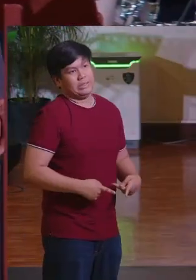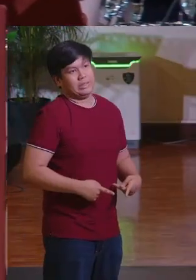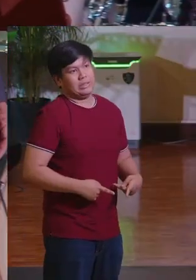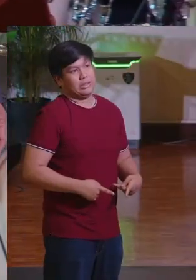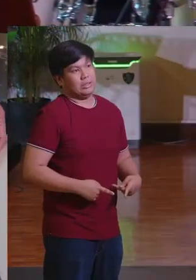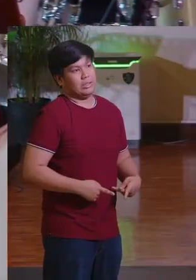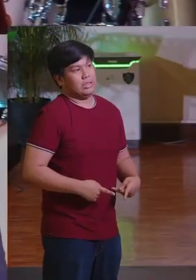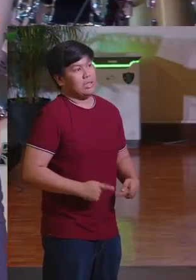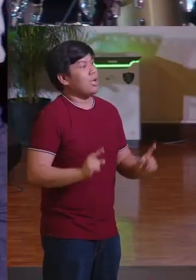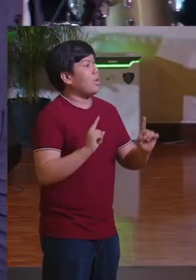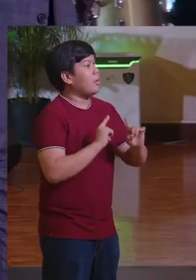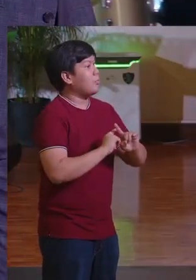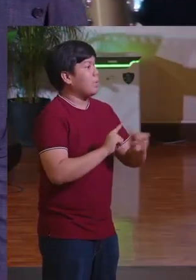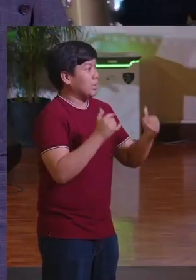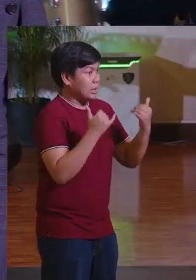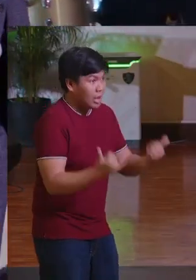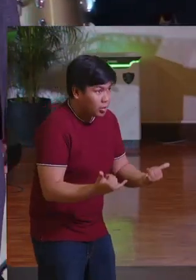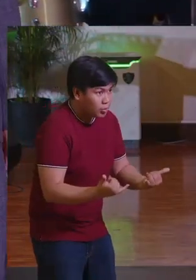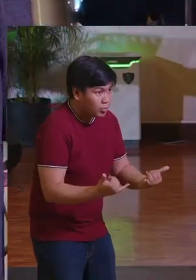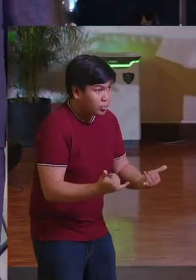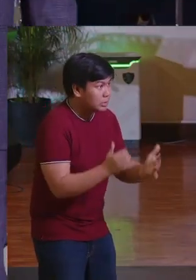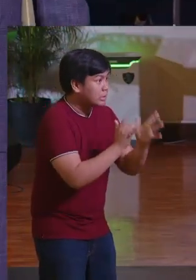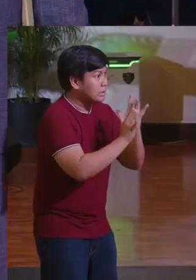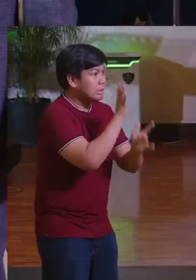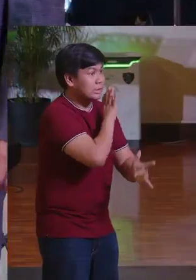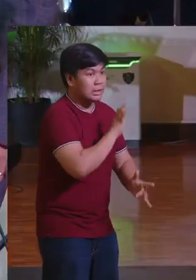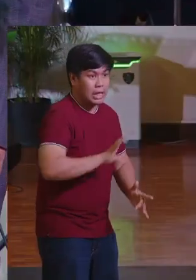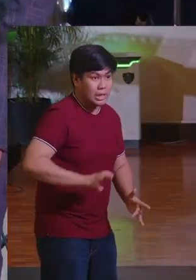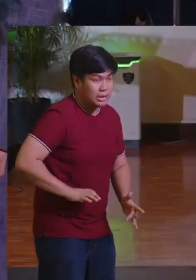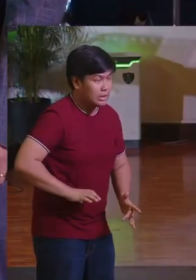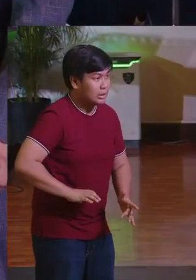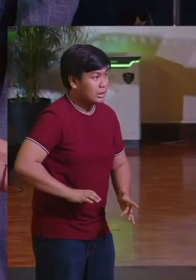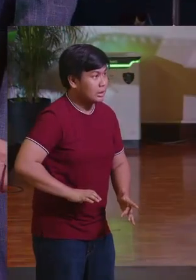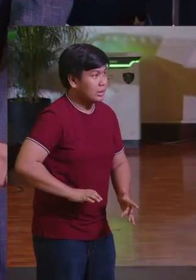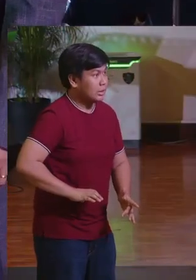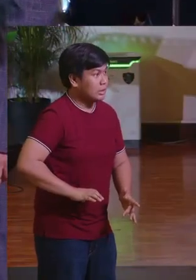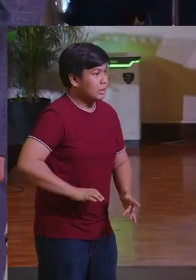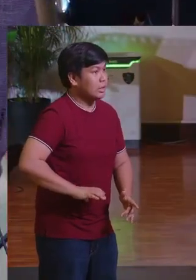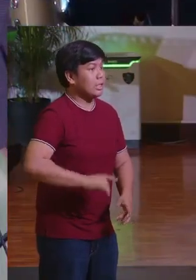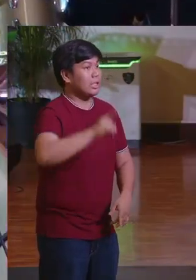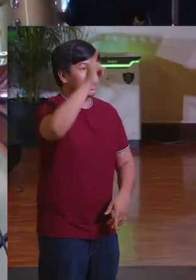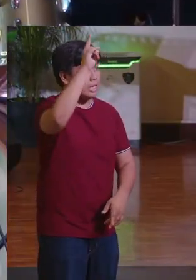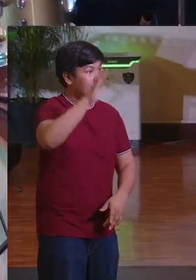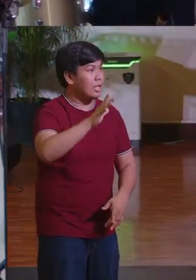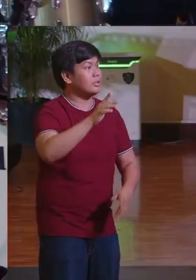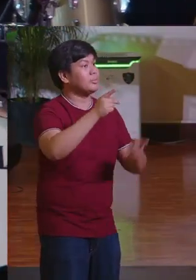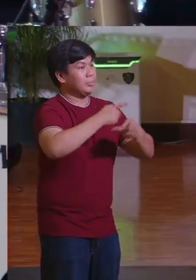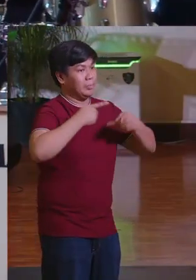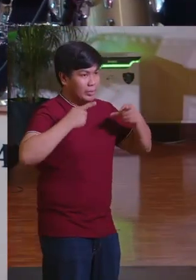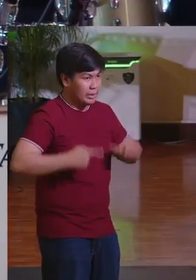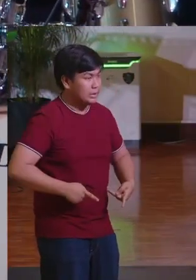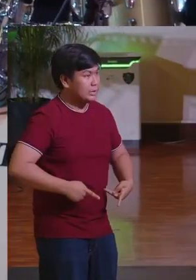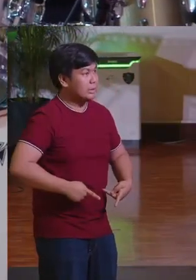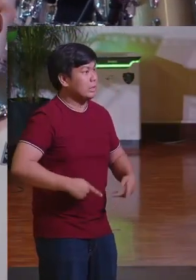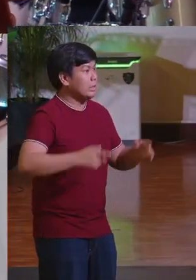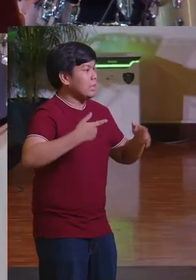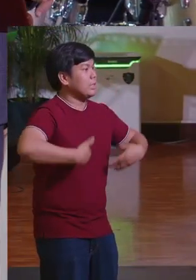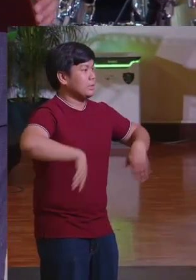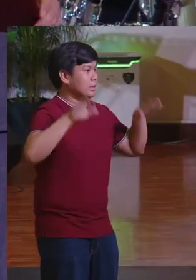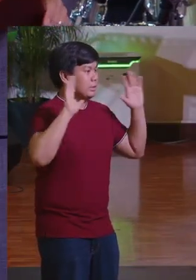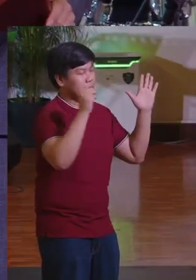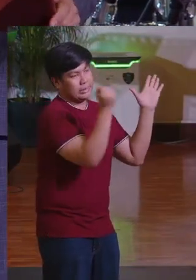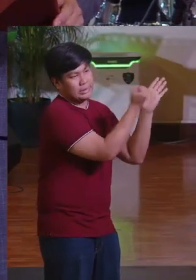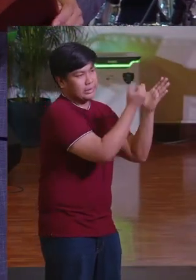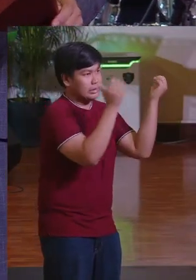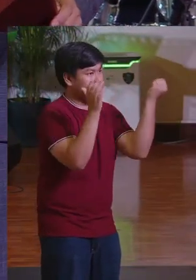na dahil po kay Kristo na siyang the great high priest, na sinakripisyo ang kanyang sarili, tayo po